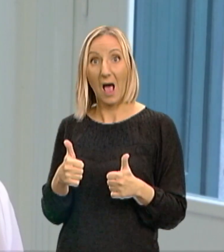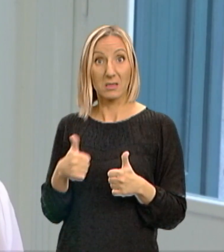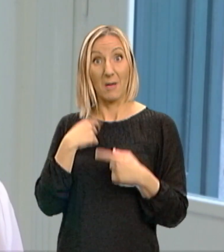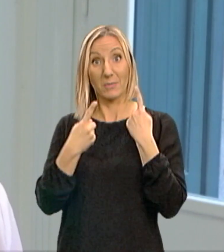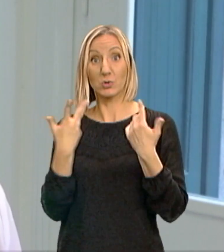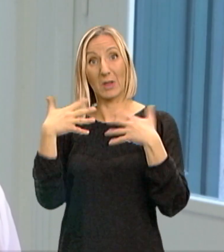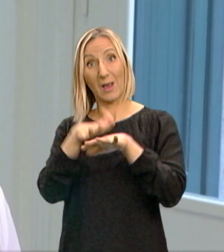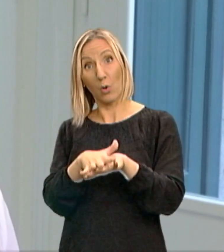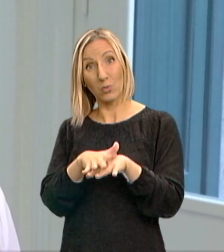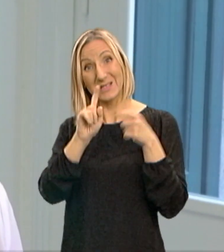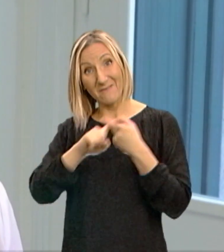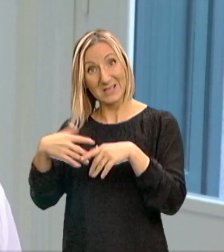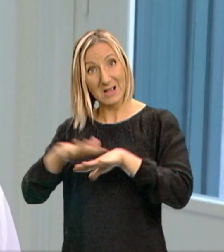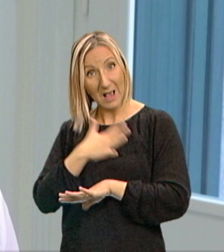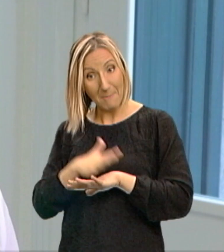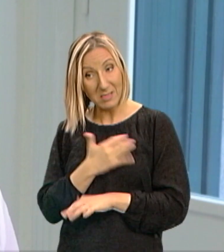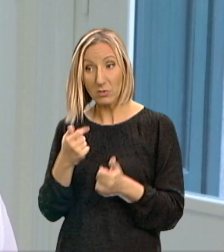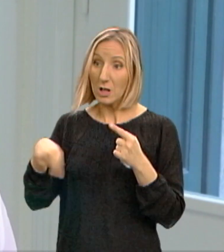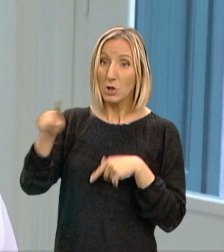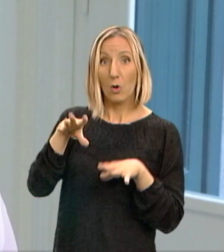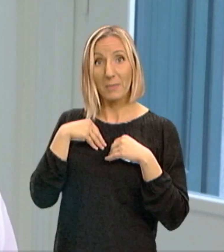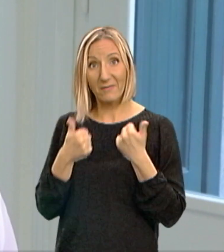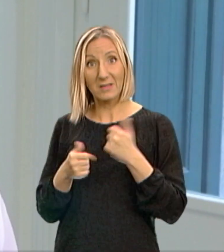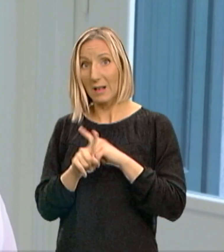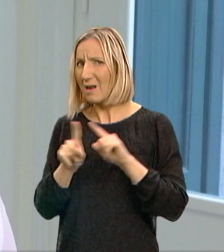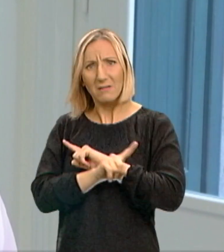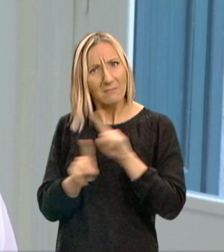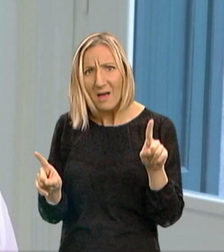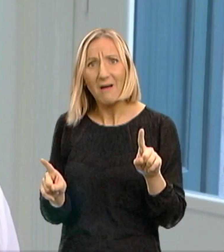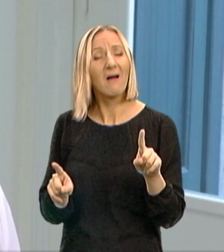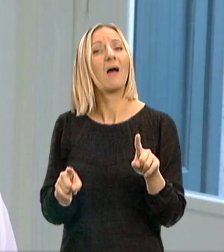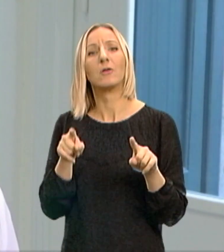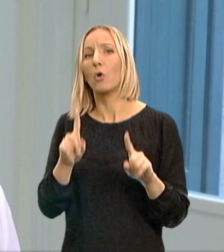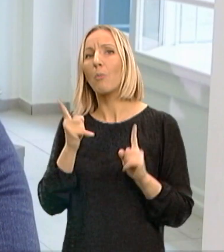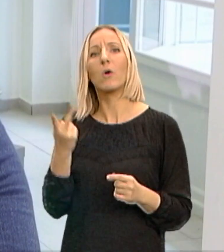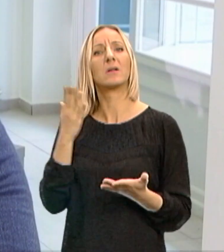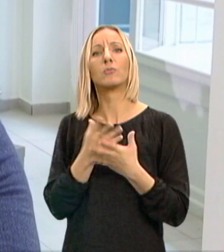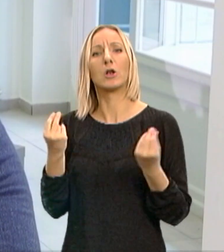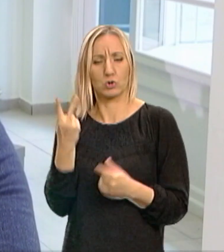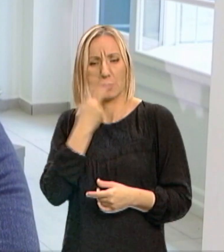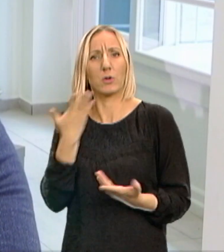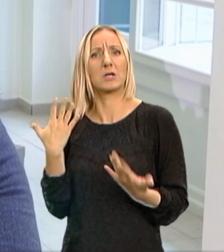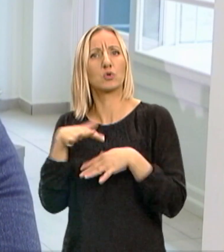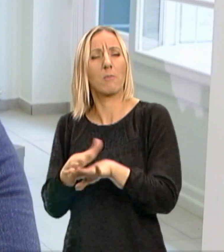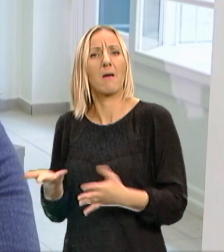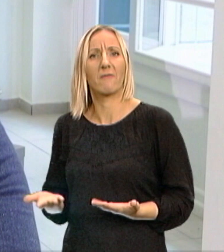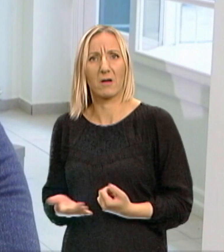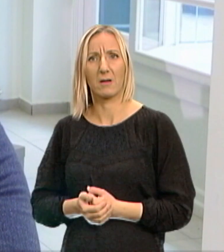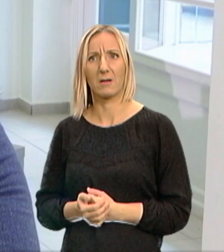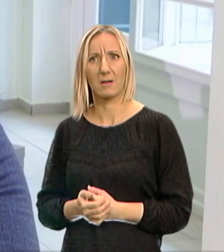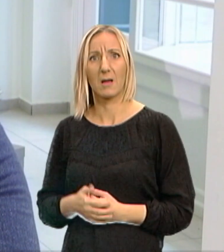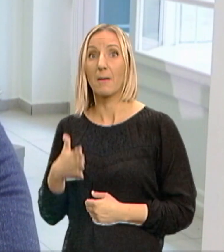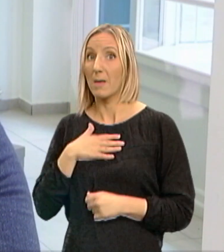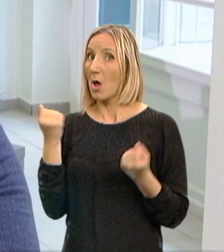stvar empatije i da li će neko da prihvati nekog ili neće. To treba da bude nešto se podrazumeva. Mene ono što već